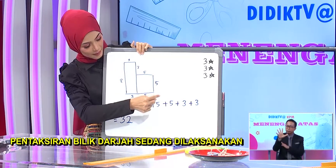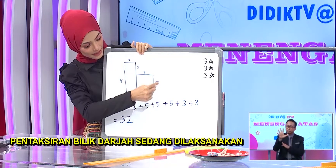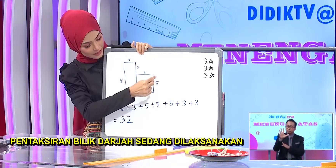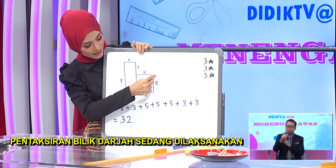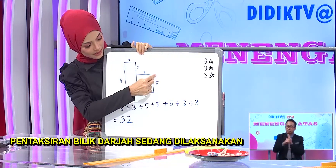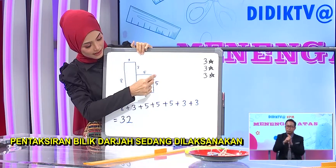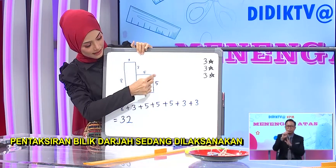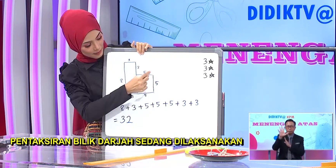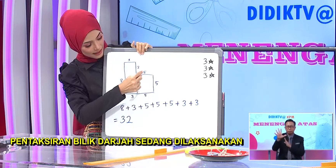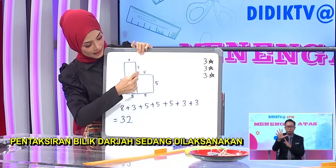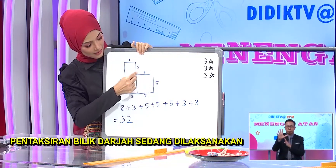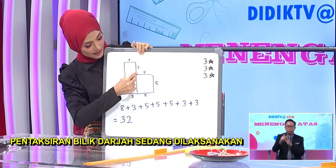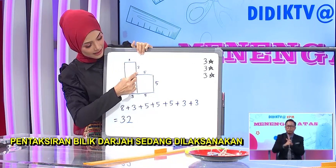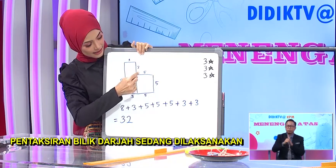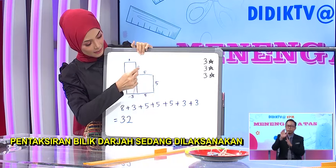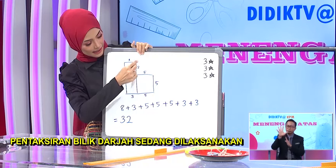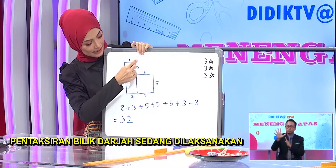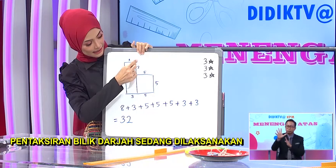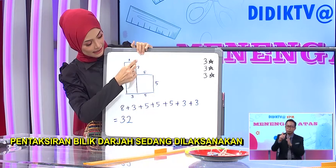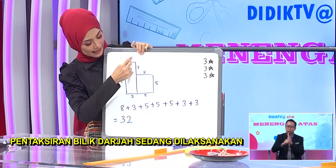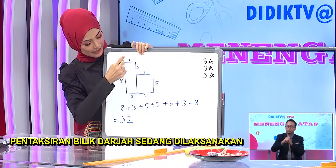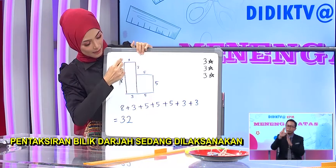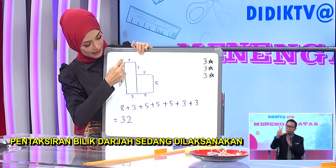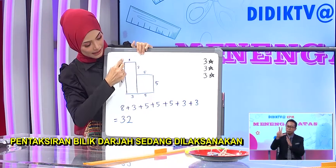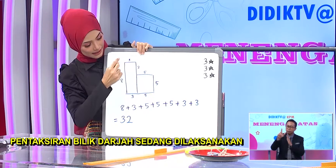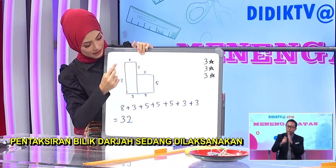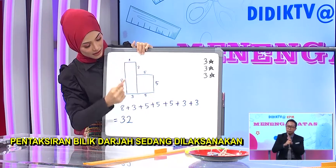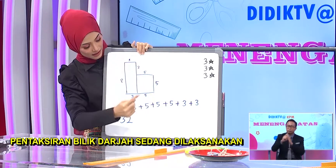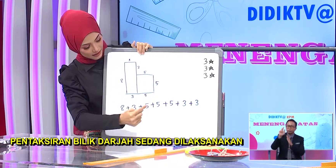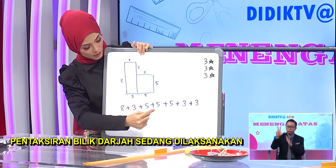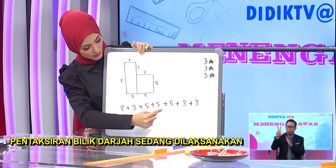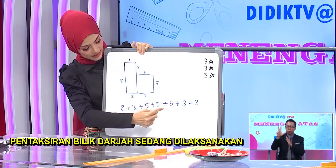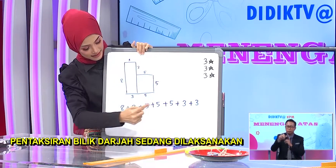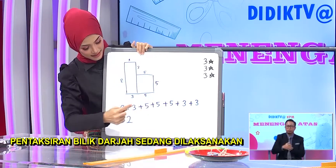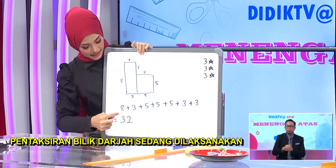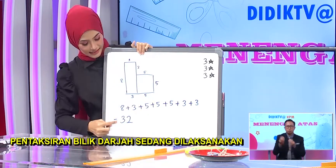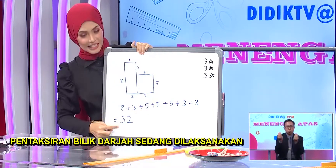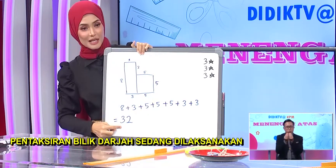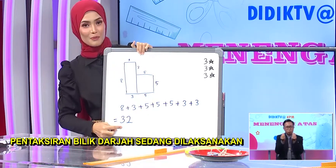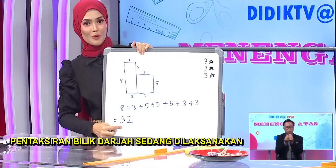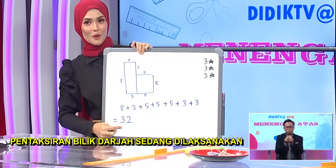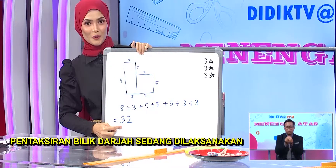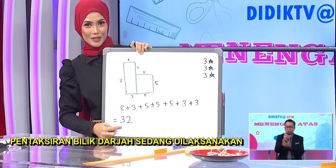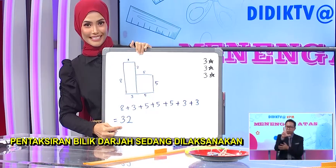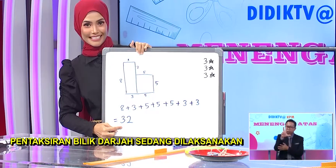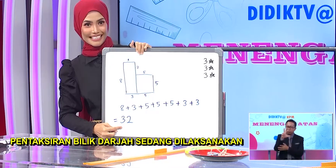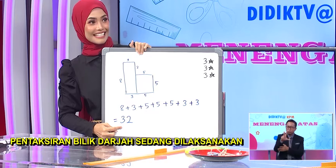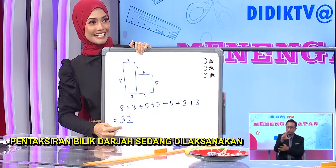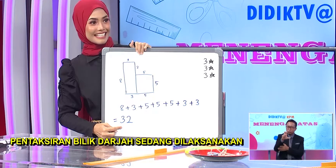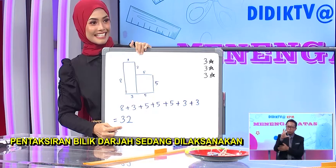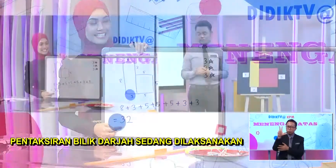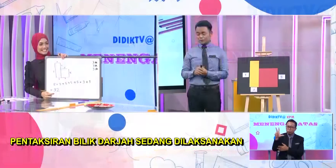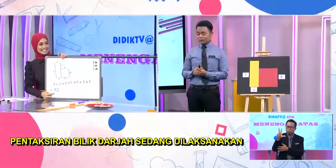tambah lima tambah lima tambah tiga dan tambah tiga jumlahnya 32